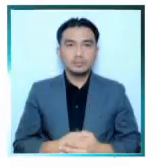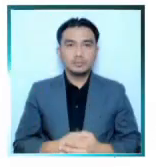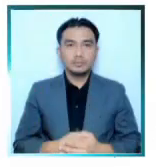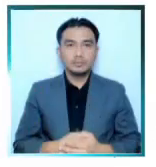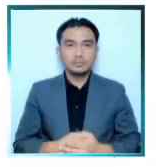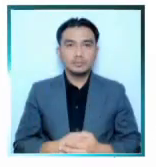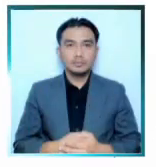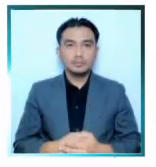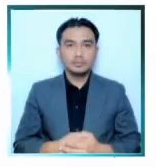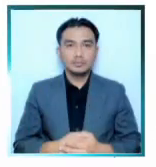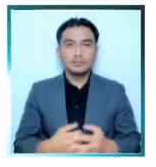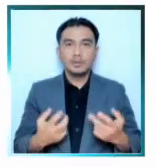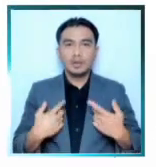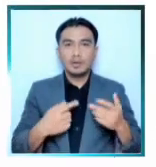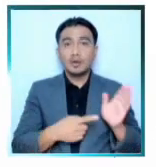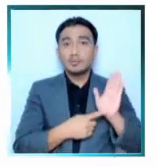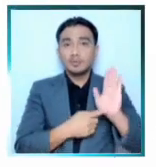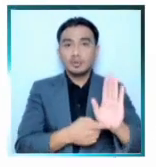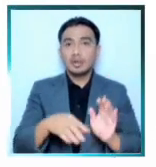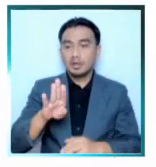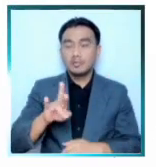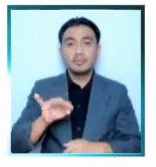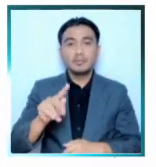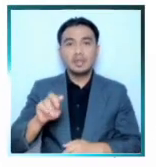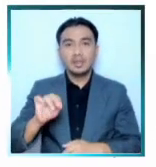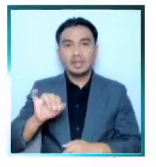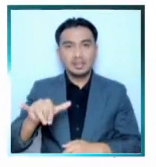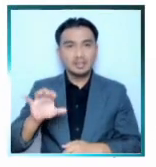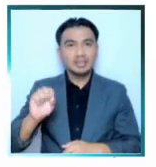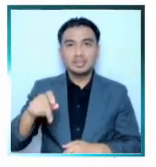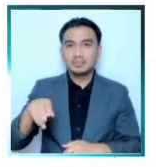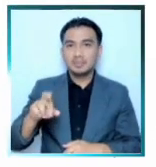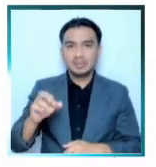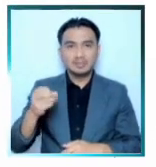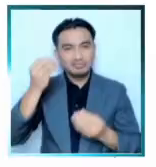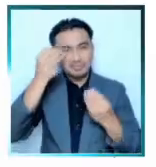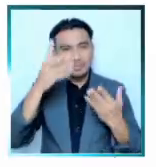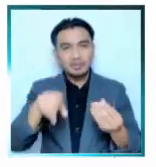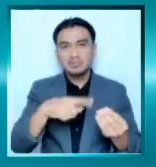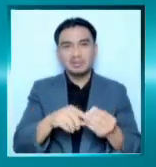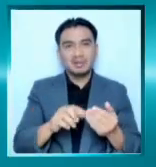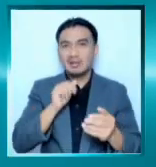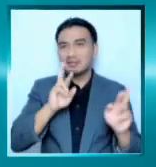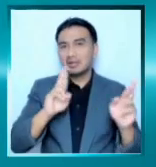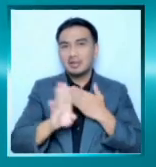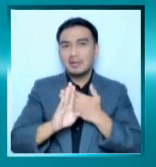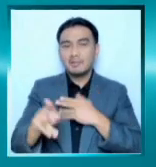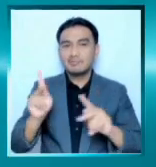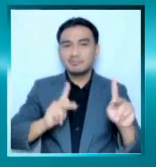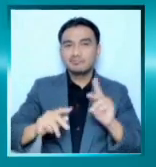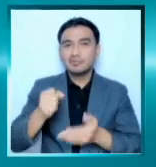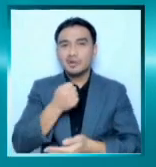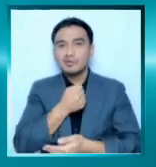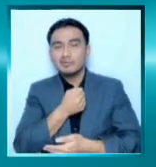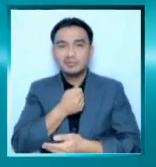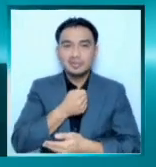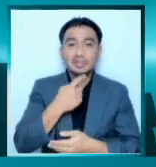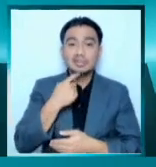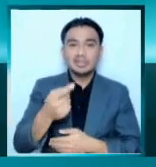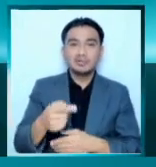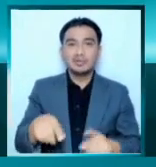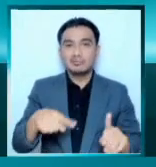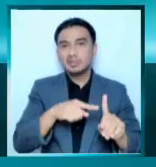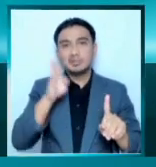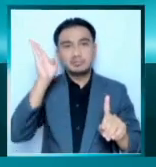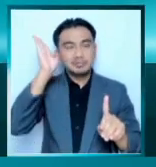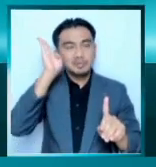ni-reveal ni Britney Spears ang totoong dahilan kung bakit hindi pa siya ready na bumalik sa pagkanta. Sa isang Instagram post, sinabi ni Britney na sa dami ng mga